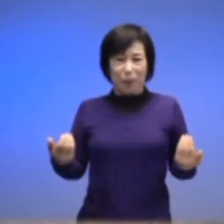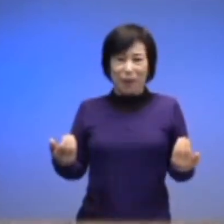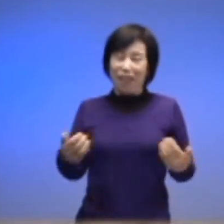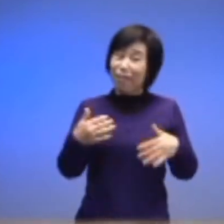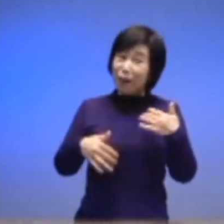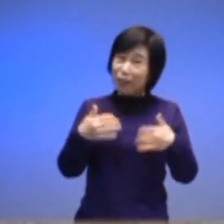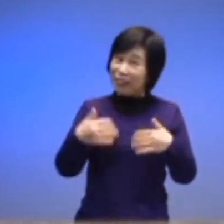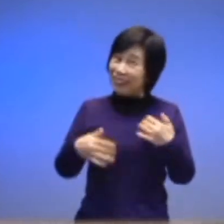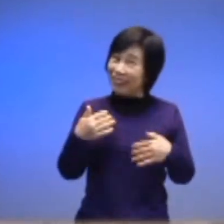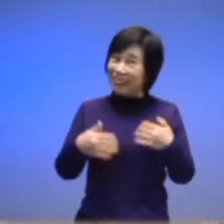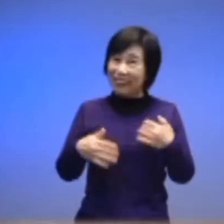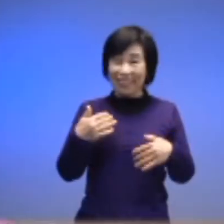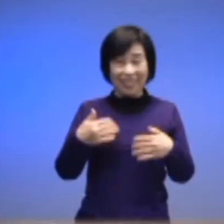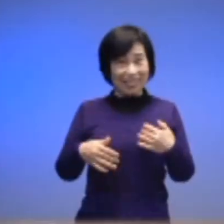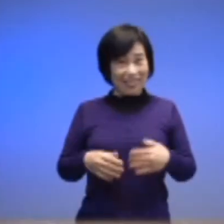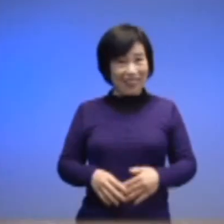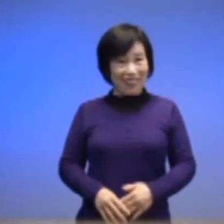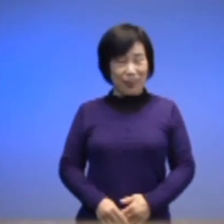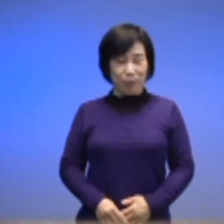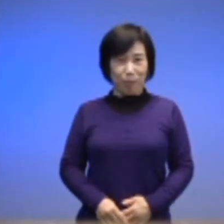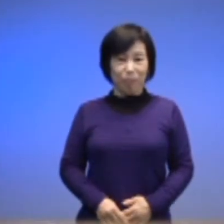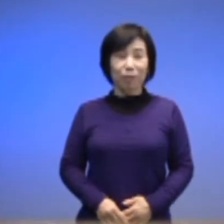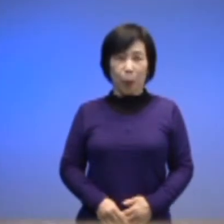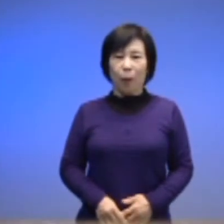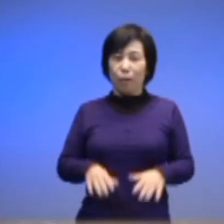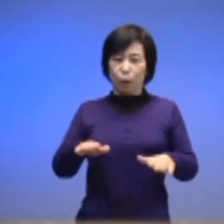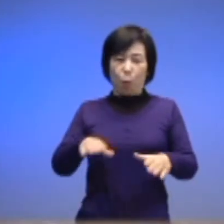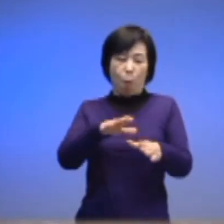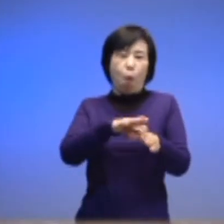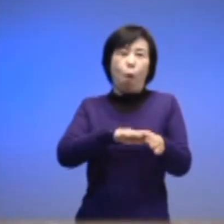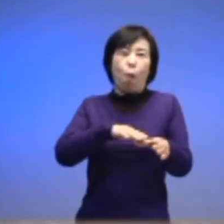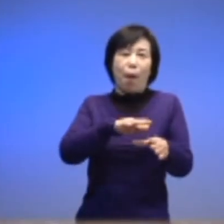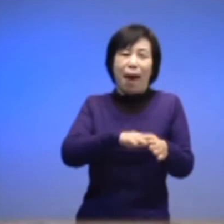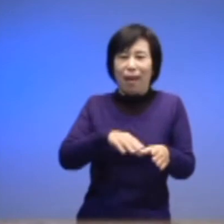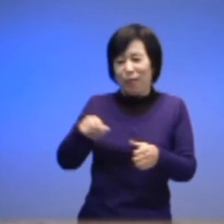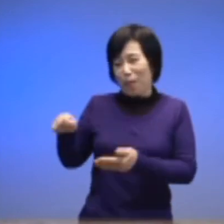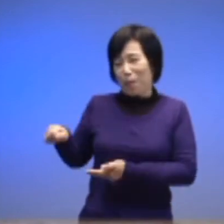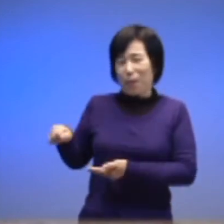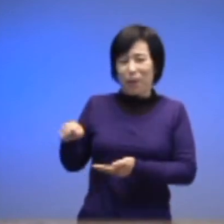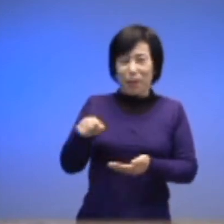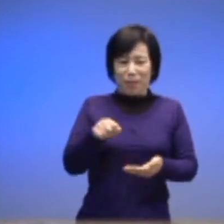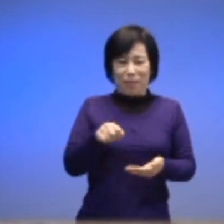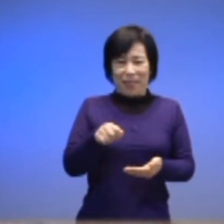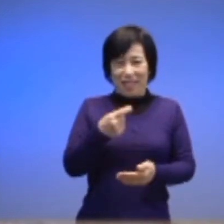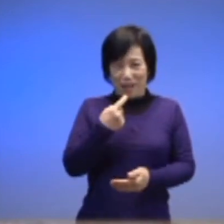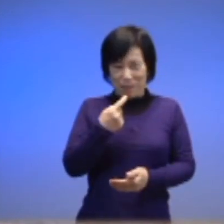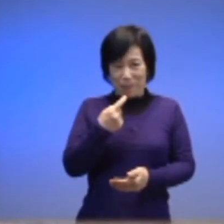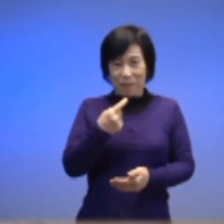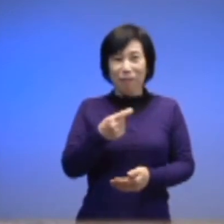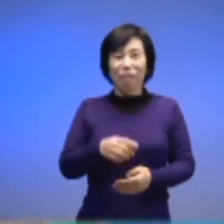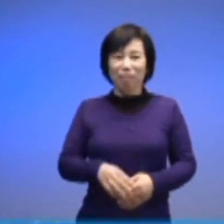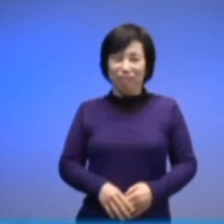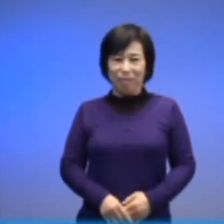ってくるわ。今日はお弁当も持ってきたし、準備万端でしょ。